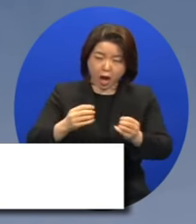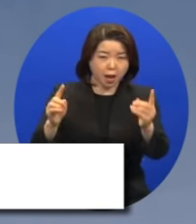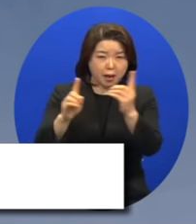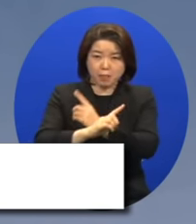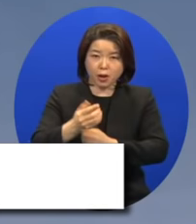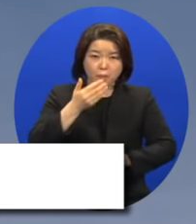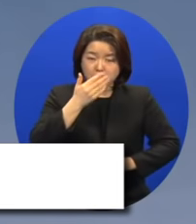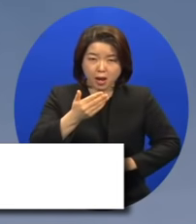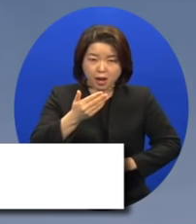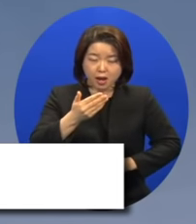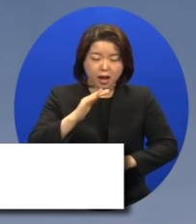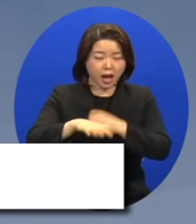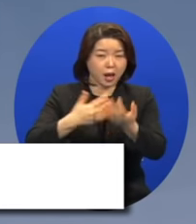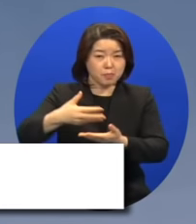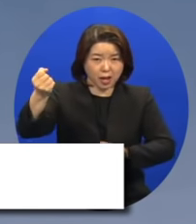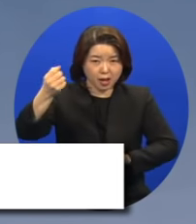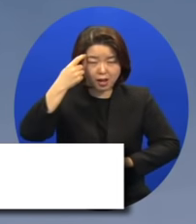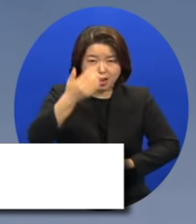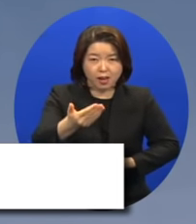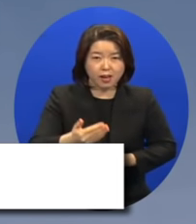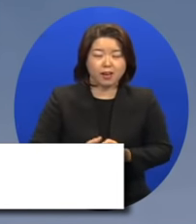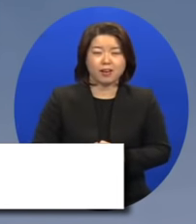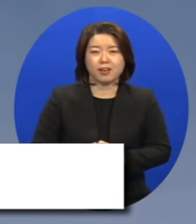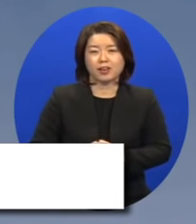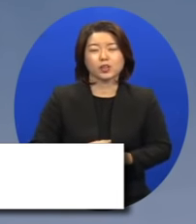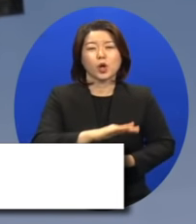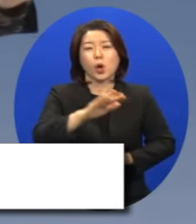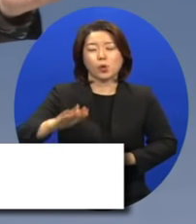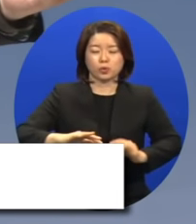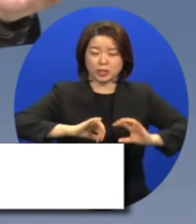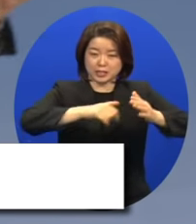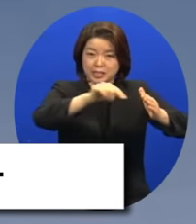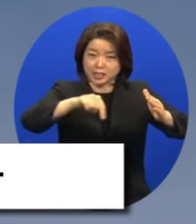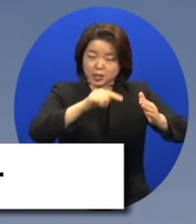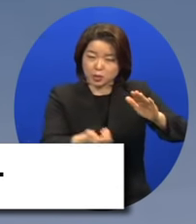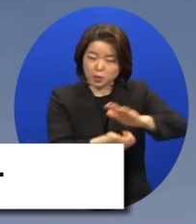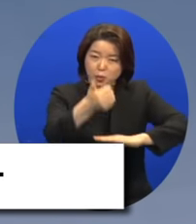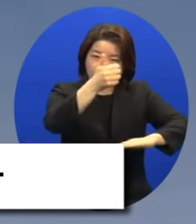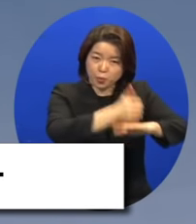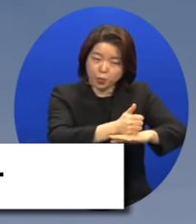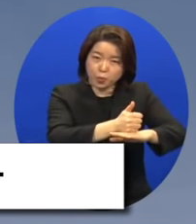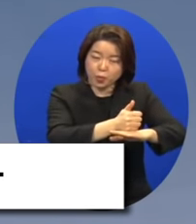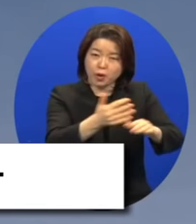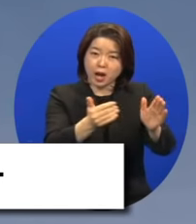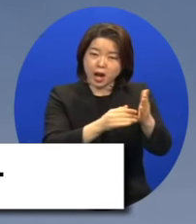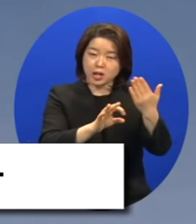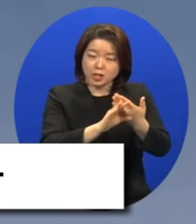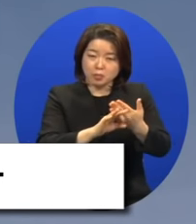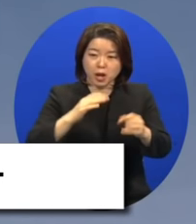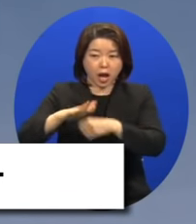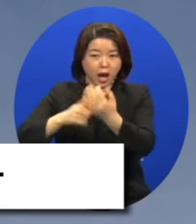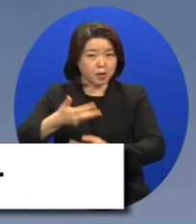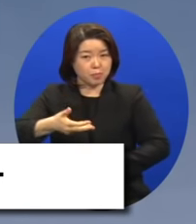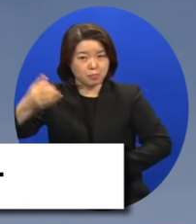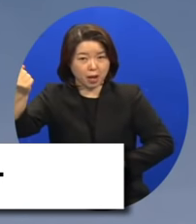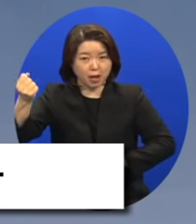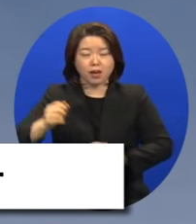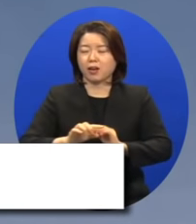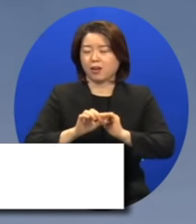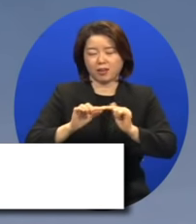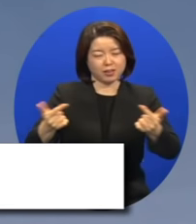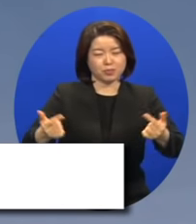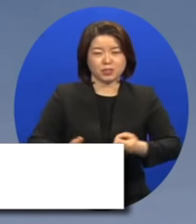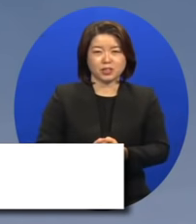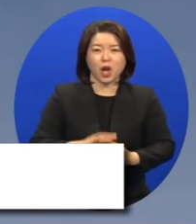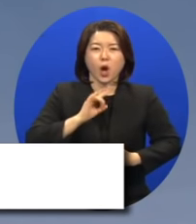우리가단지고학력자라는이유만으로우리를받아들이지않으십니다. 하나님은 우리가세상에서성공했다는이유만으로우리를받아들이지않으십니다.